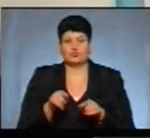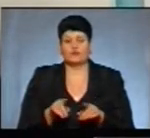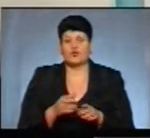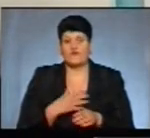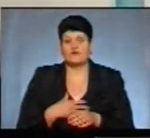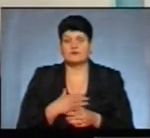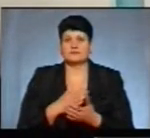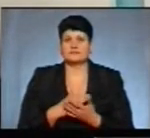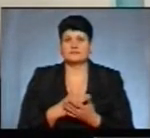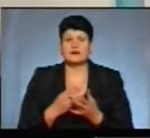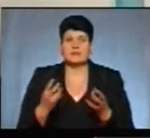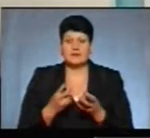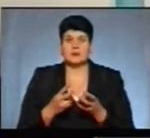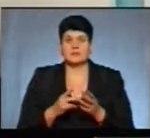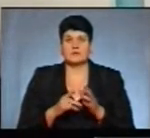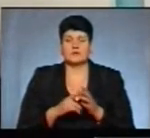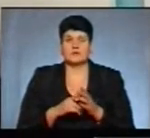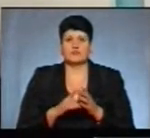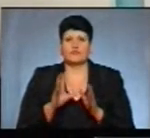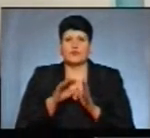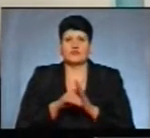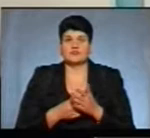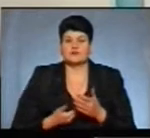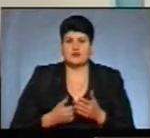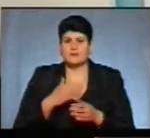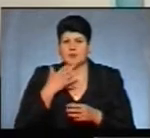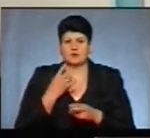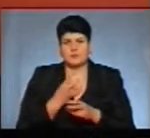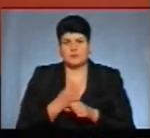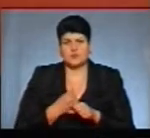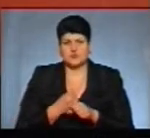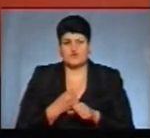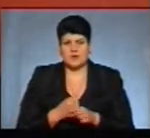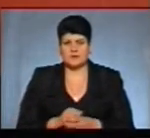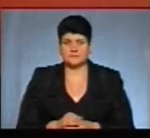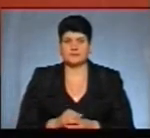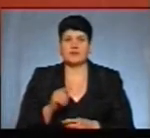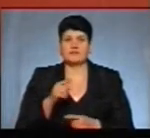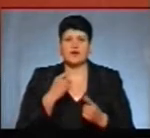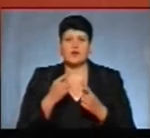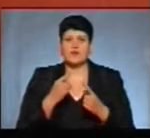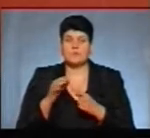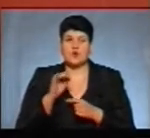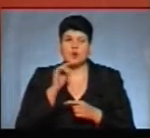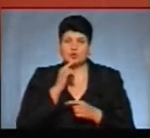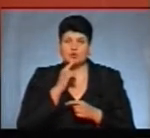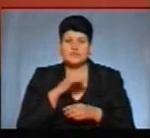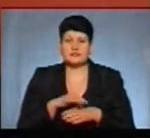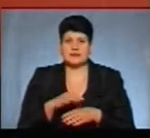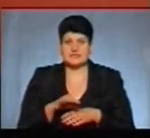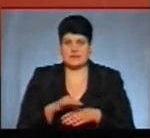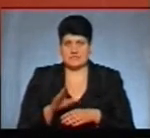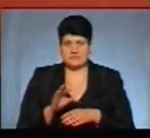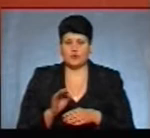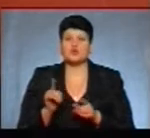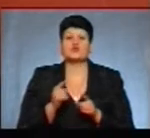але треба впроваджувати його життя, ще над цим треба багато-багато працювати. Ви говорили про економічне насильство, так?